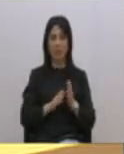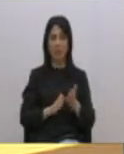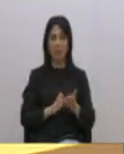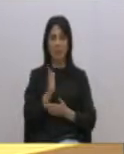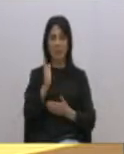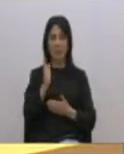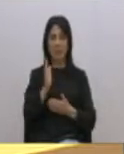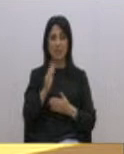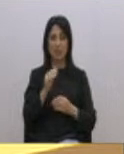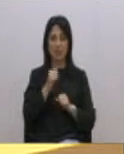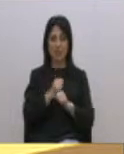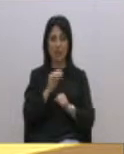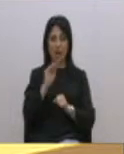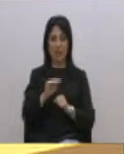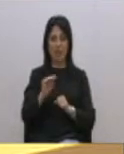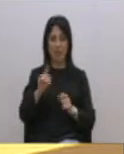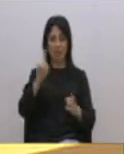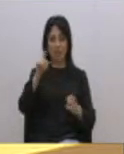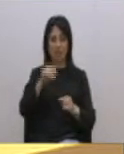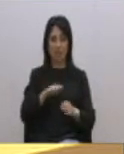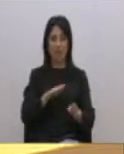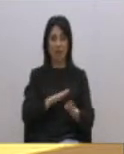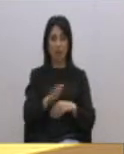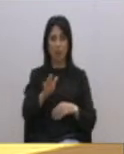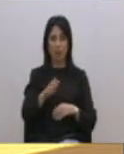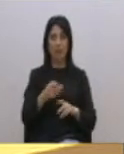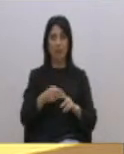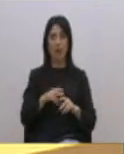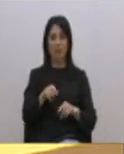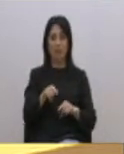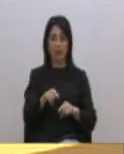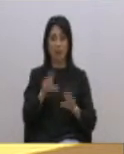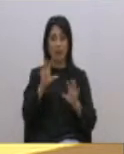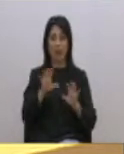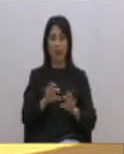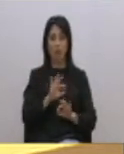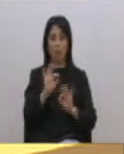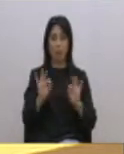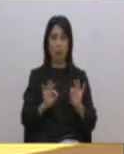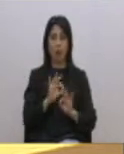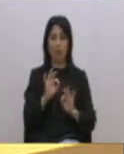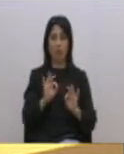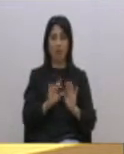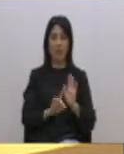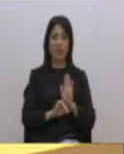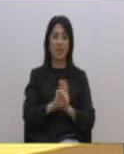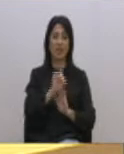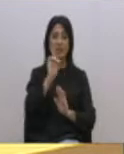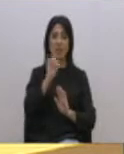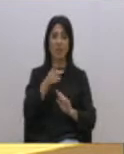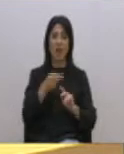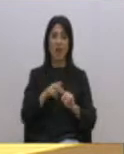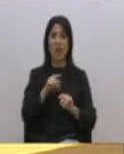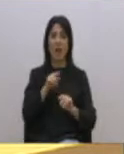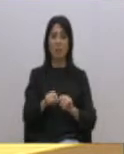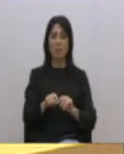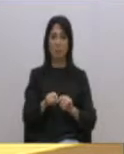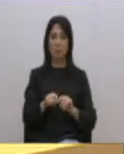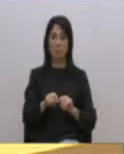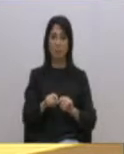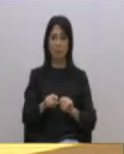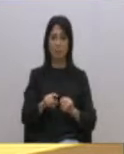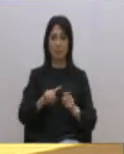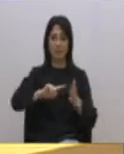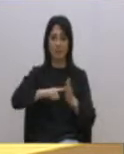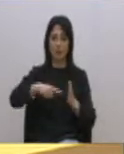პრინციპები დაინერგოს და შესაბამისად აღსრულდეს, ამიტომ მოცემულ კანონის პროექტში დაწყებული ამ